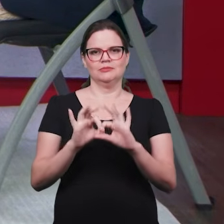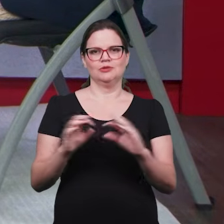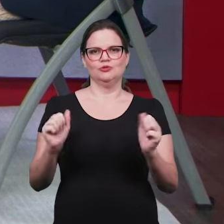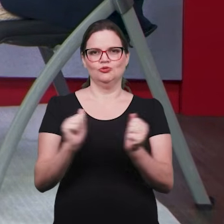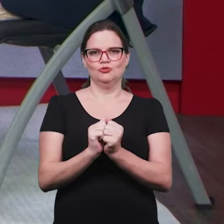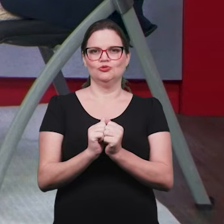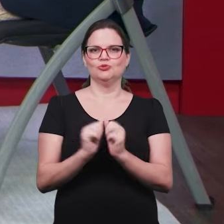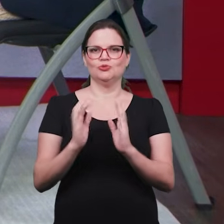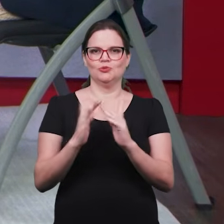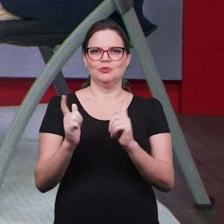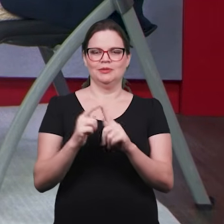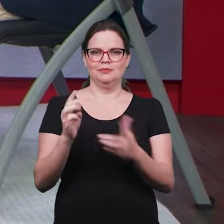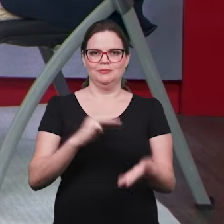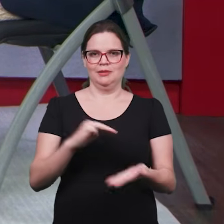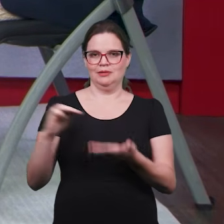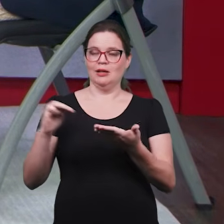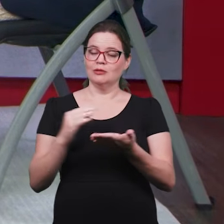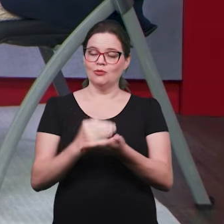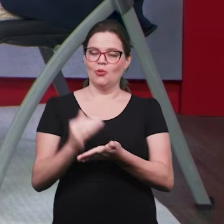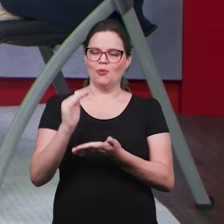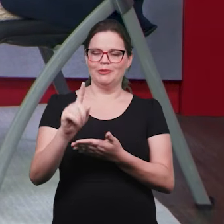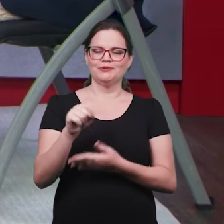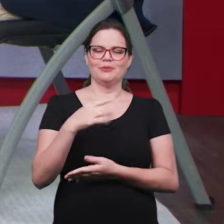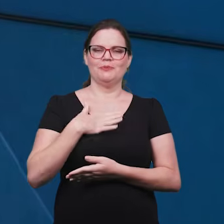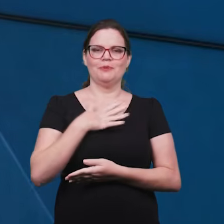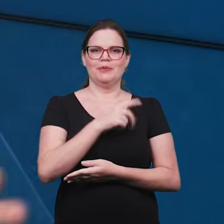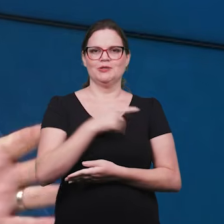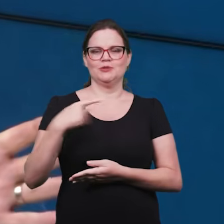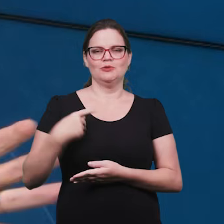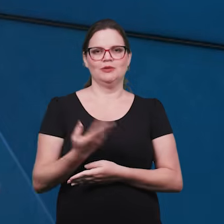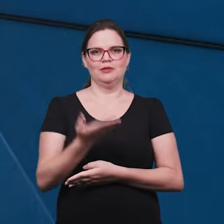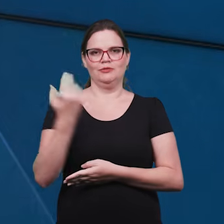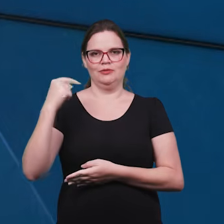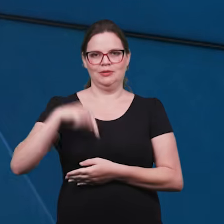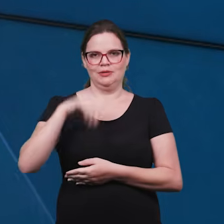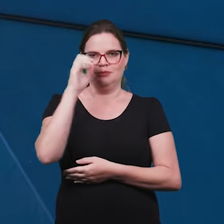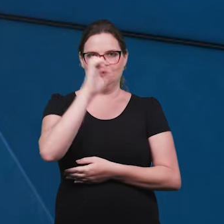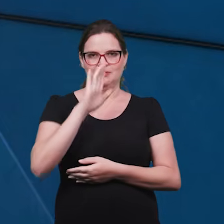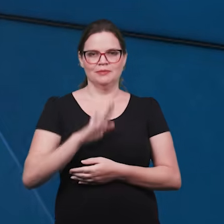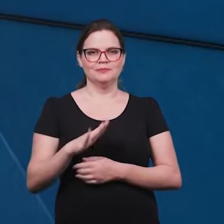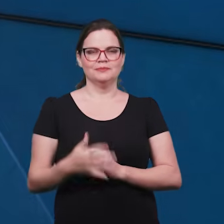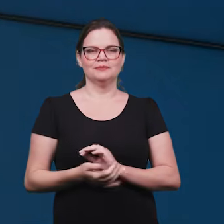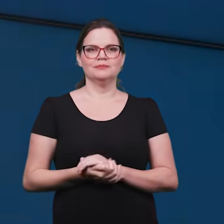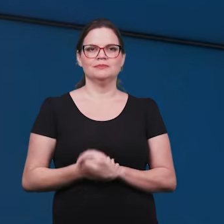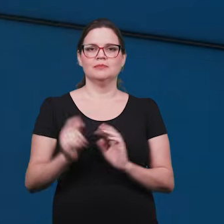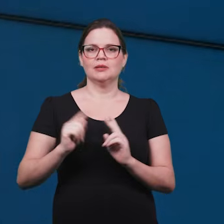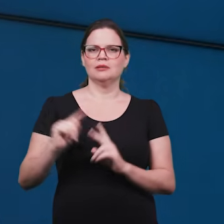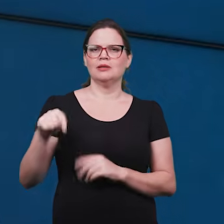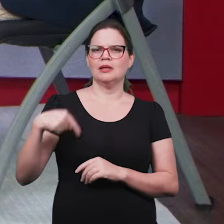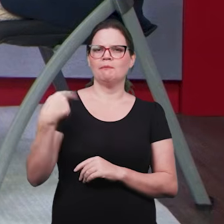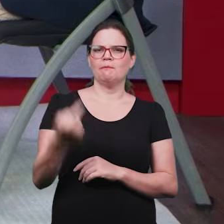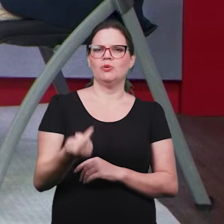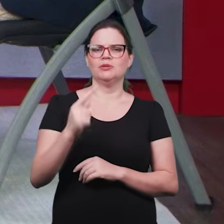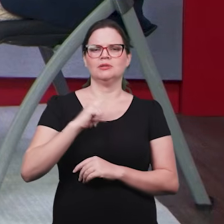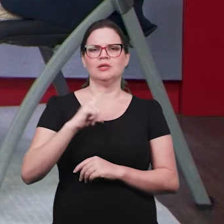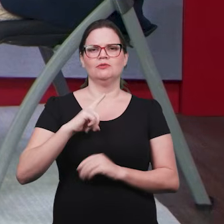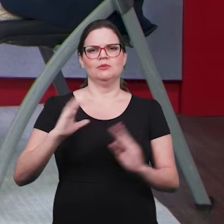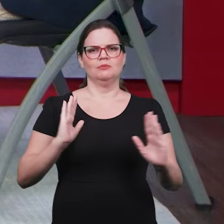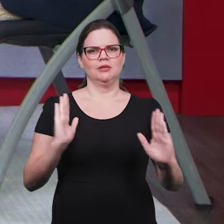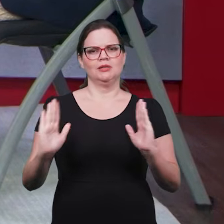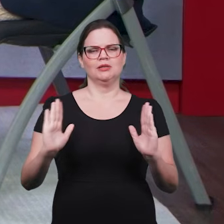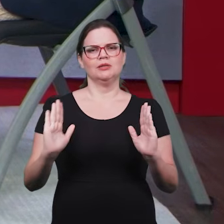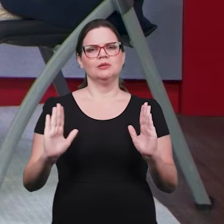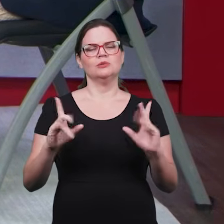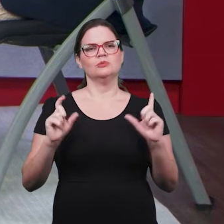nosso contato, a nossa comunhão com a Igreja Maranata. И был большой такой перерыв после этого. Depois houve